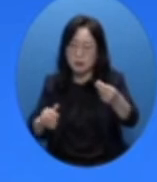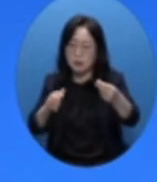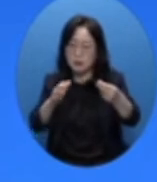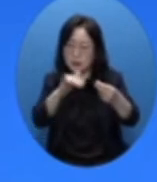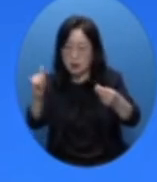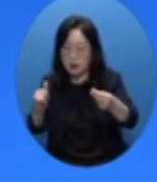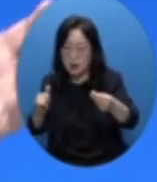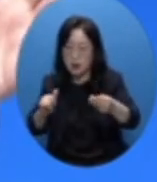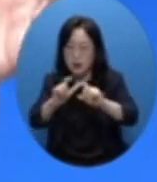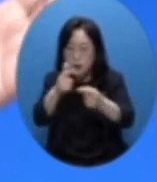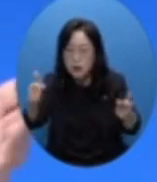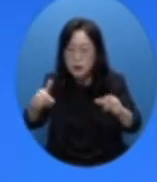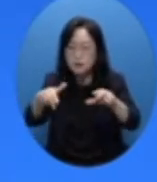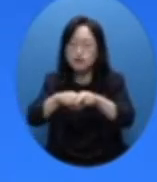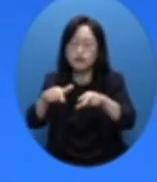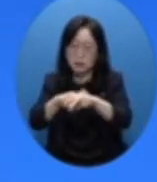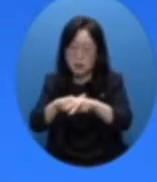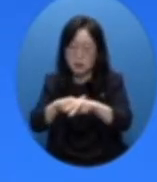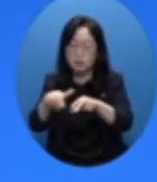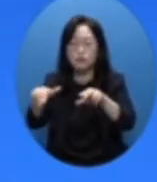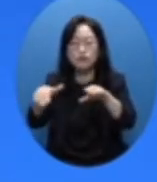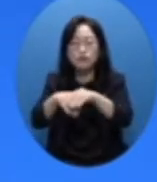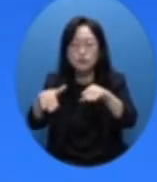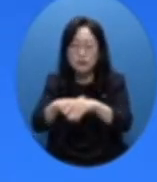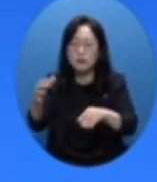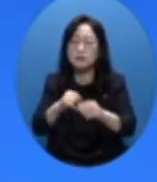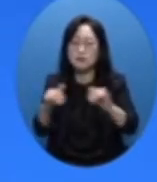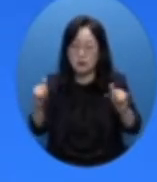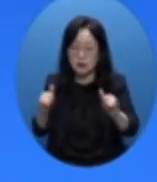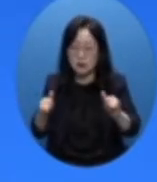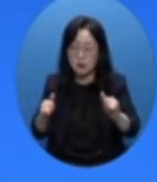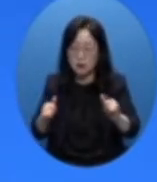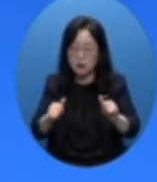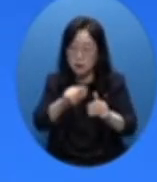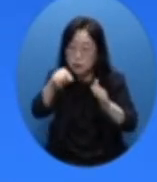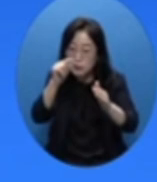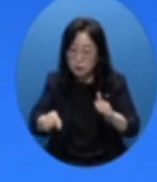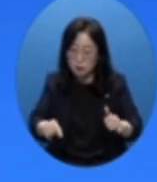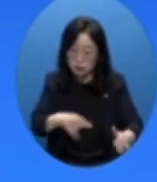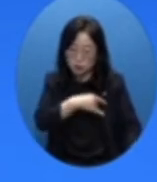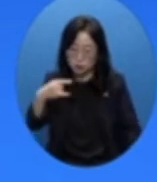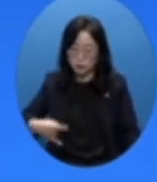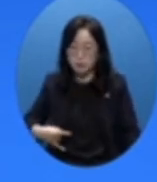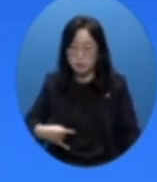가까운 우리 중국에서 오신 우리 조선족 동포들